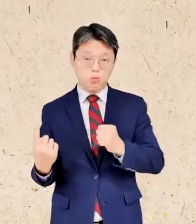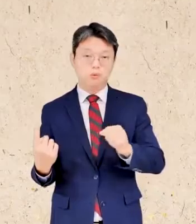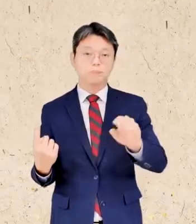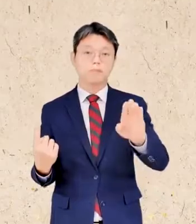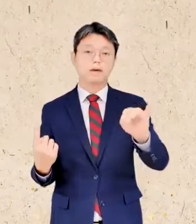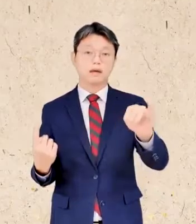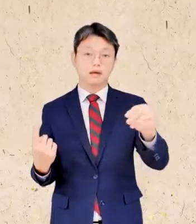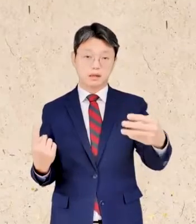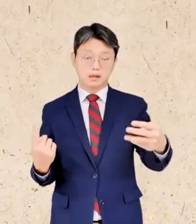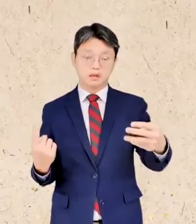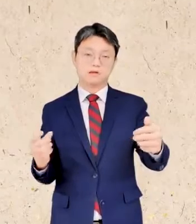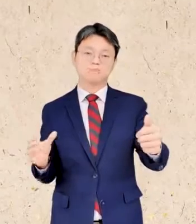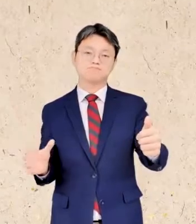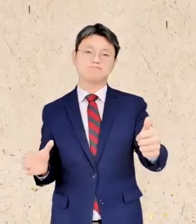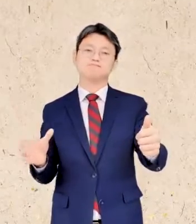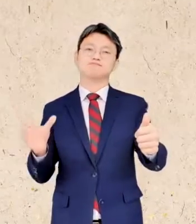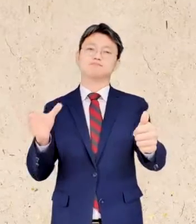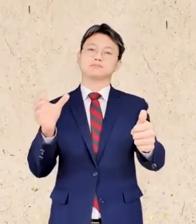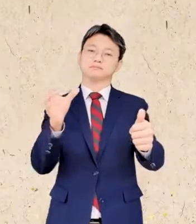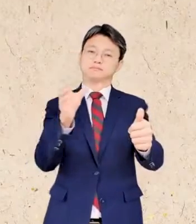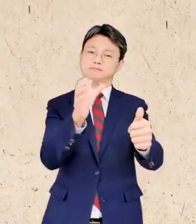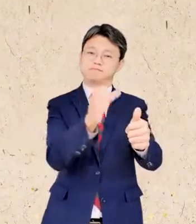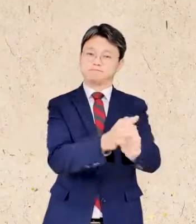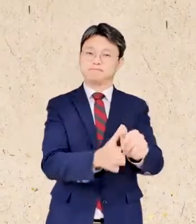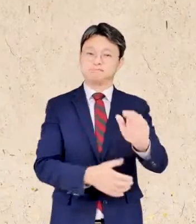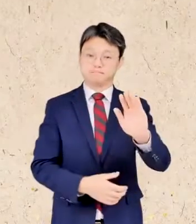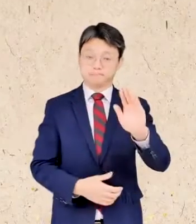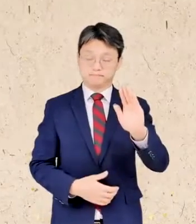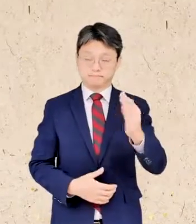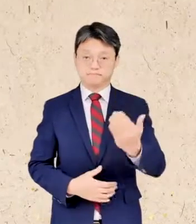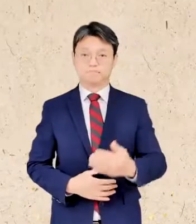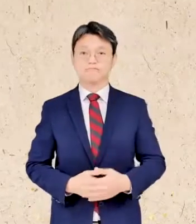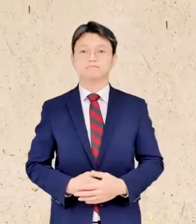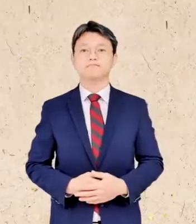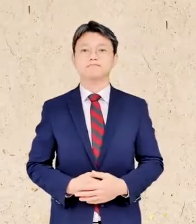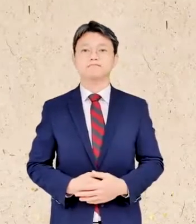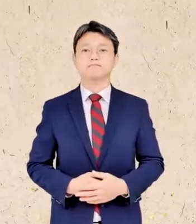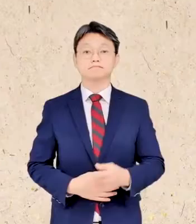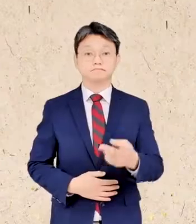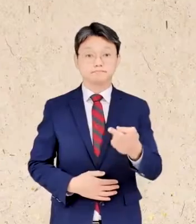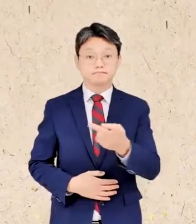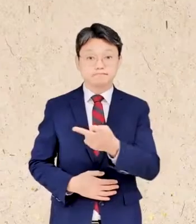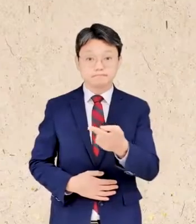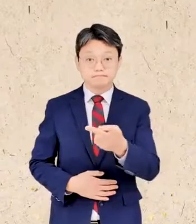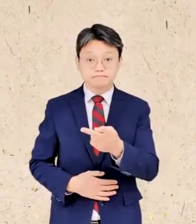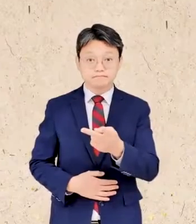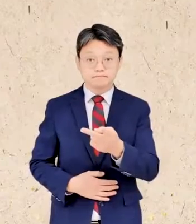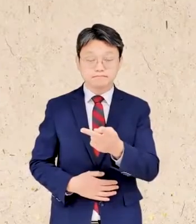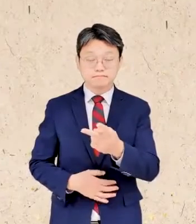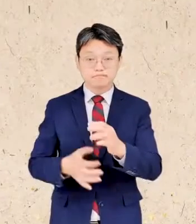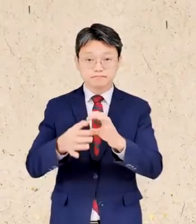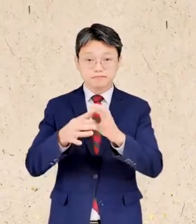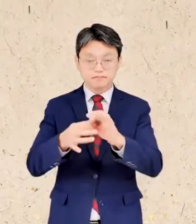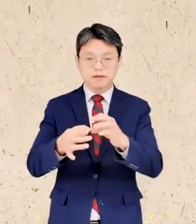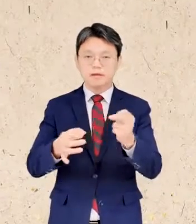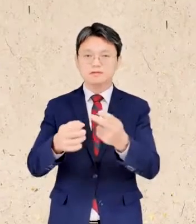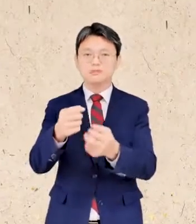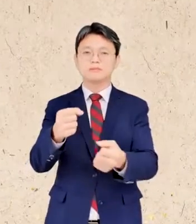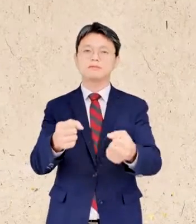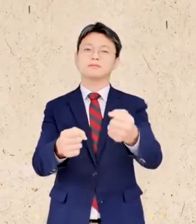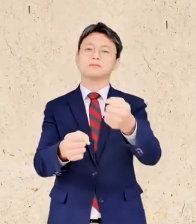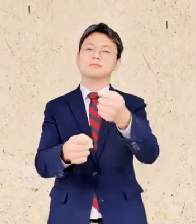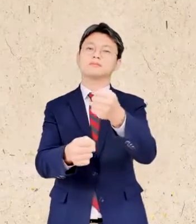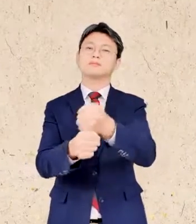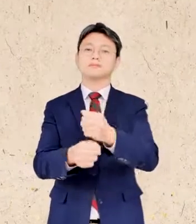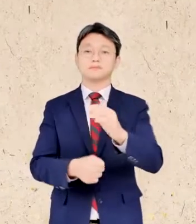모든 오네시모의 삶을 빌레몬에게 맡기게 되었던 거죠. 그래서 다시금 그 관계를 회복하게 하는 것이